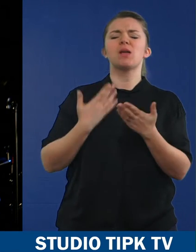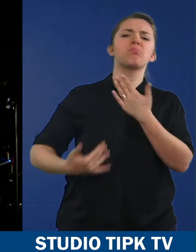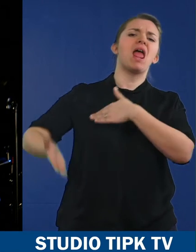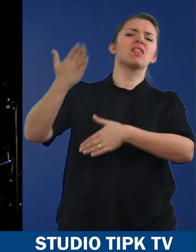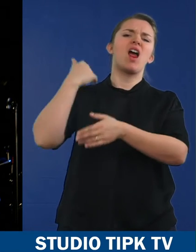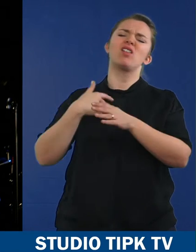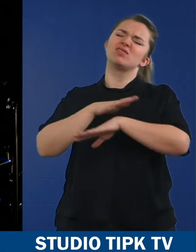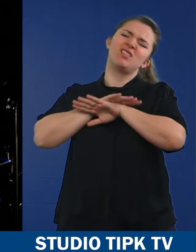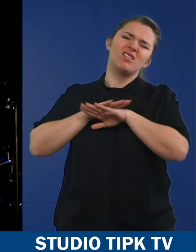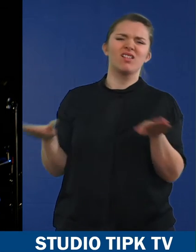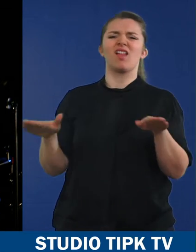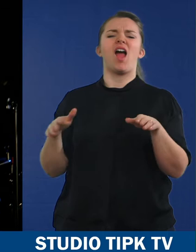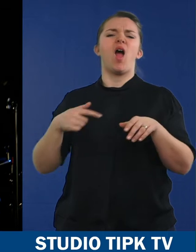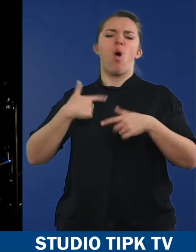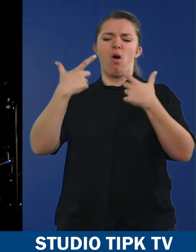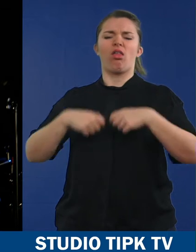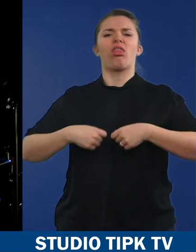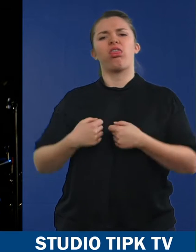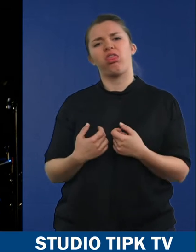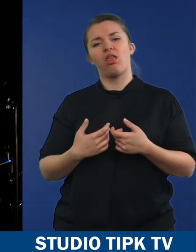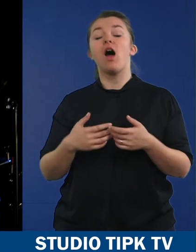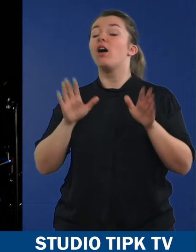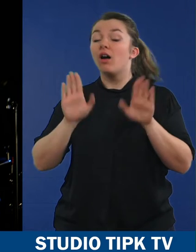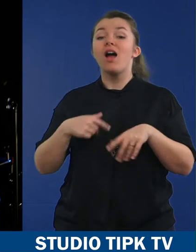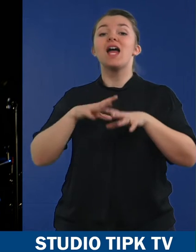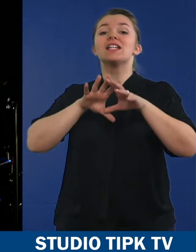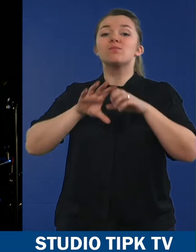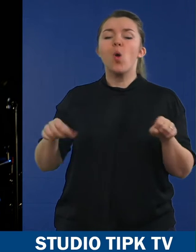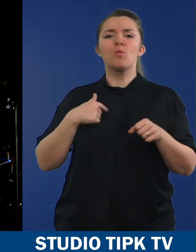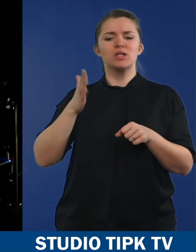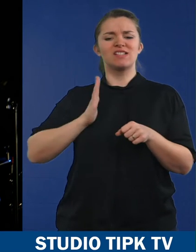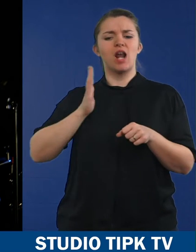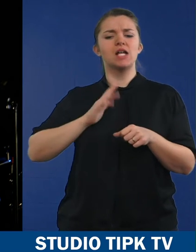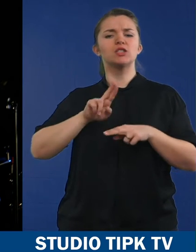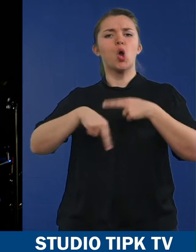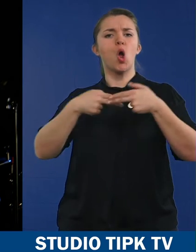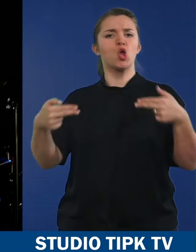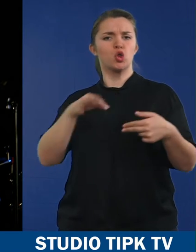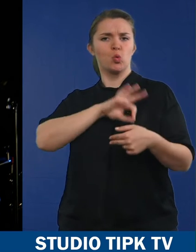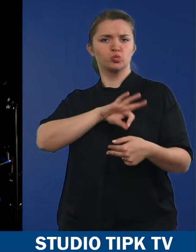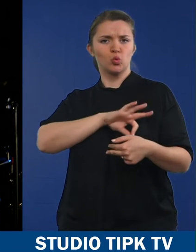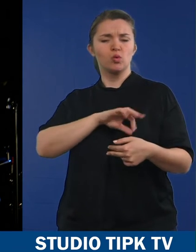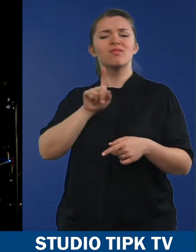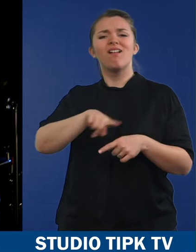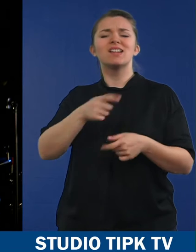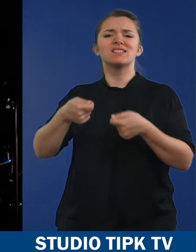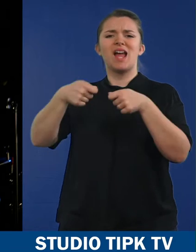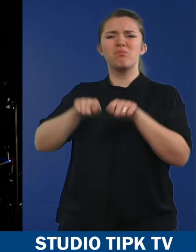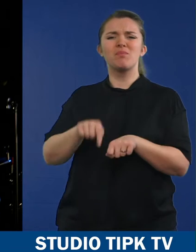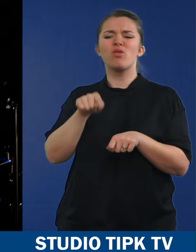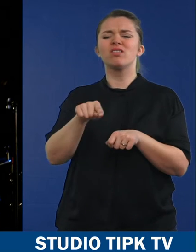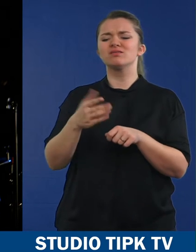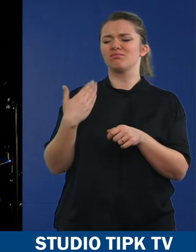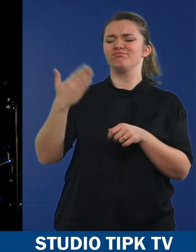preteklosti nehajo hromiti. Izpolnimo civilizacijske dolžnosti in zaprimo boleča